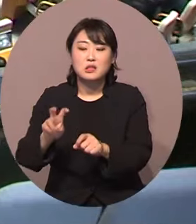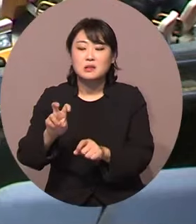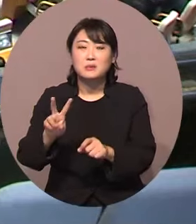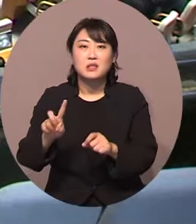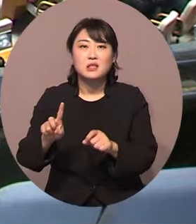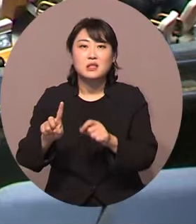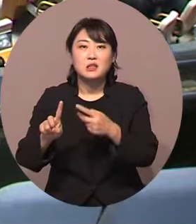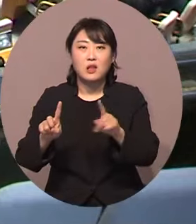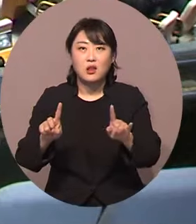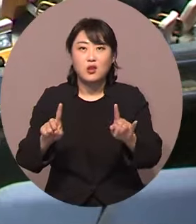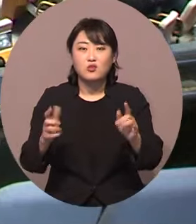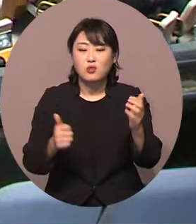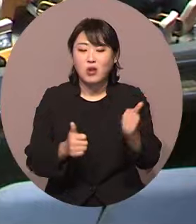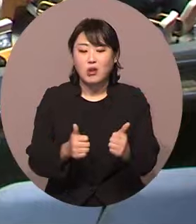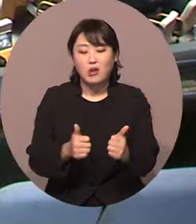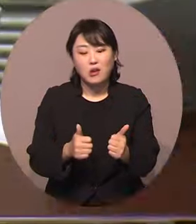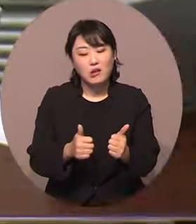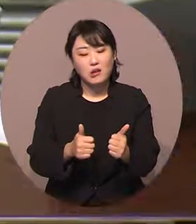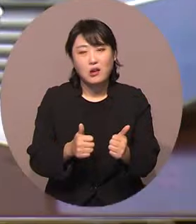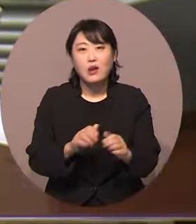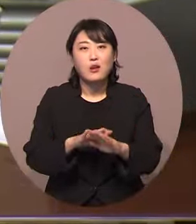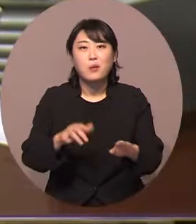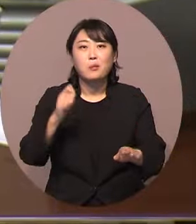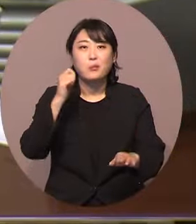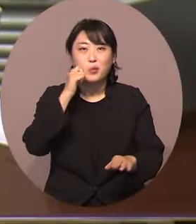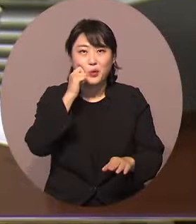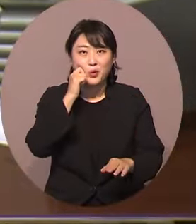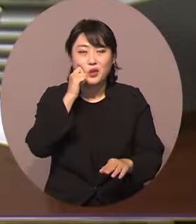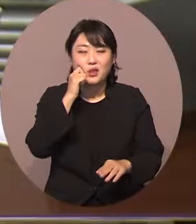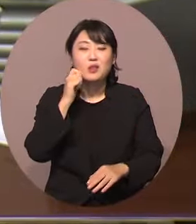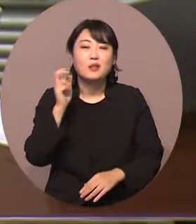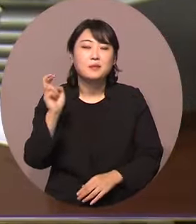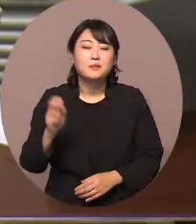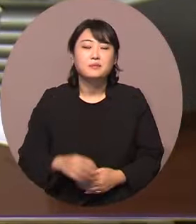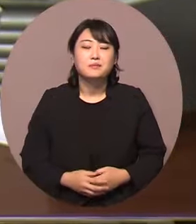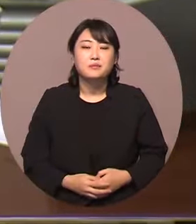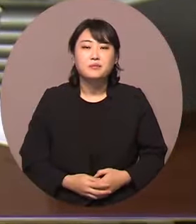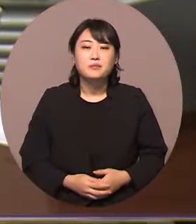국회와 함께 곧 폐기될 것으로 보입니다 MBC 뉴스 이승섭